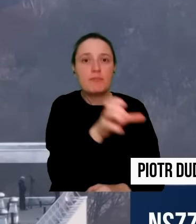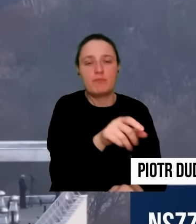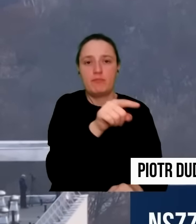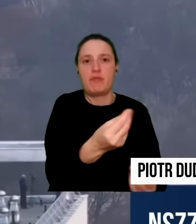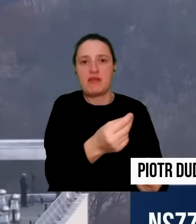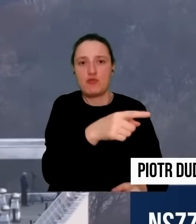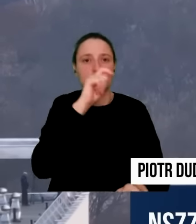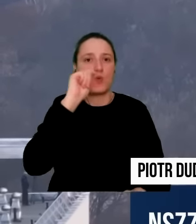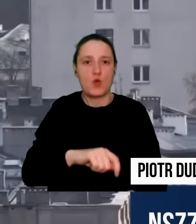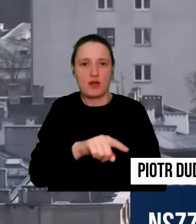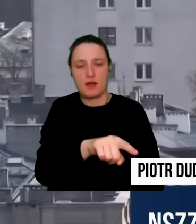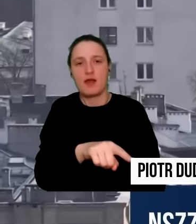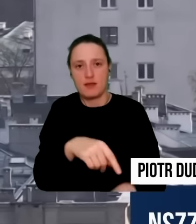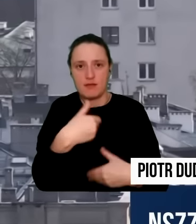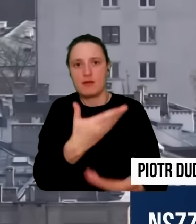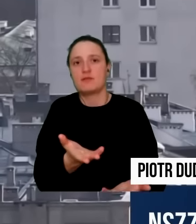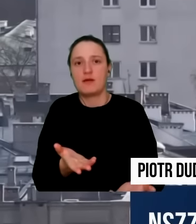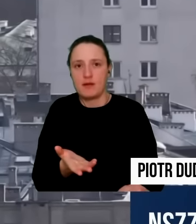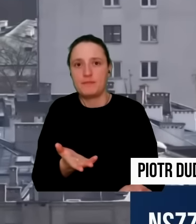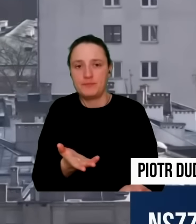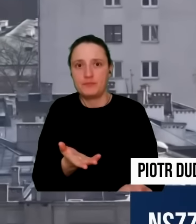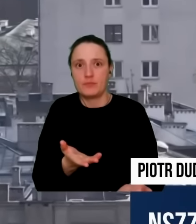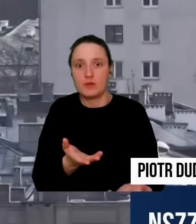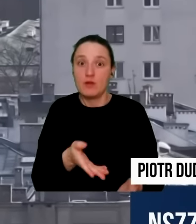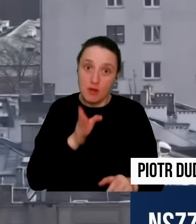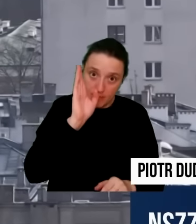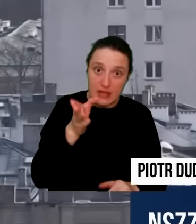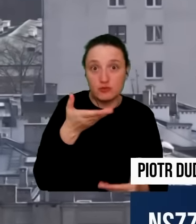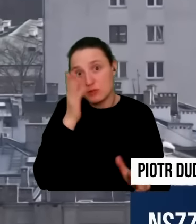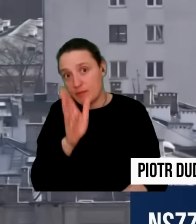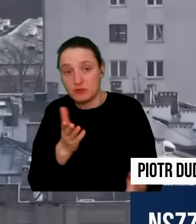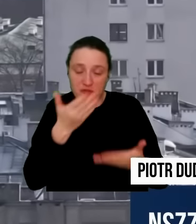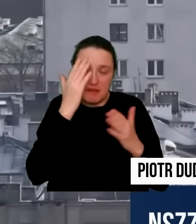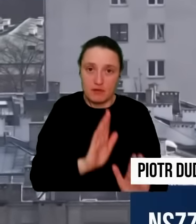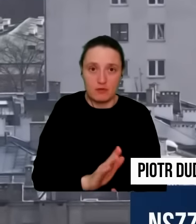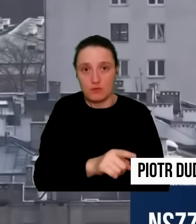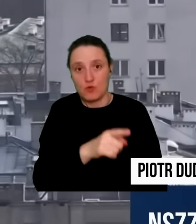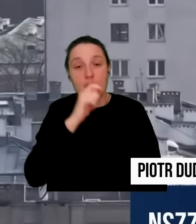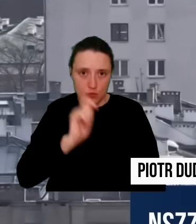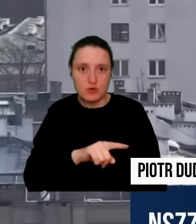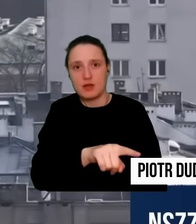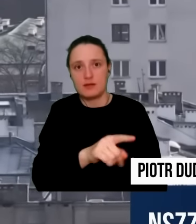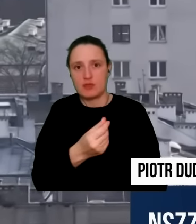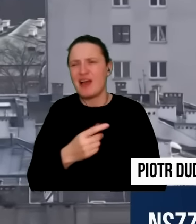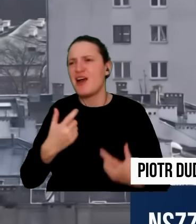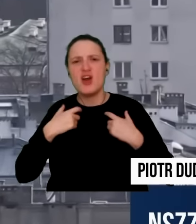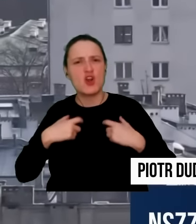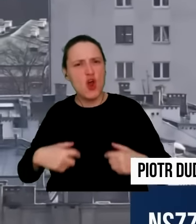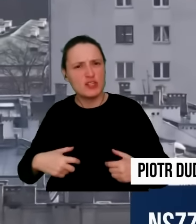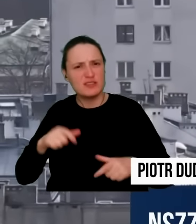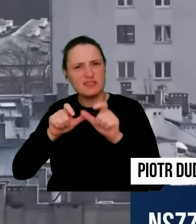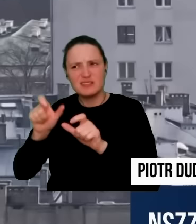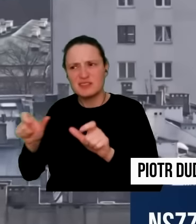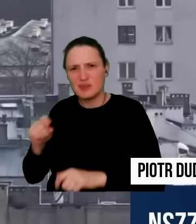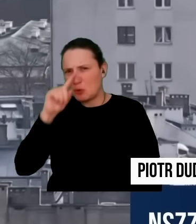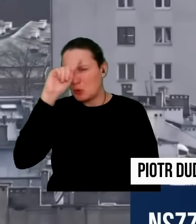wypłatę, hipotetyczną wypłatę pieniędzy dla Ukrainy. Rolnicy to nie są ludzie, którzy nie